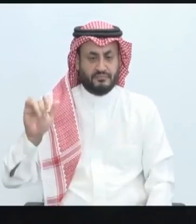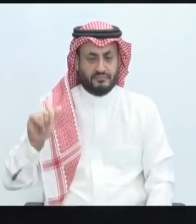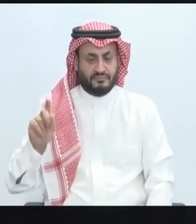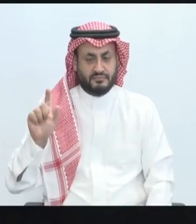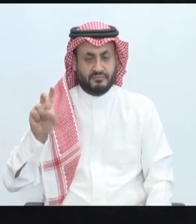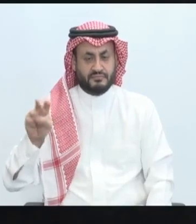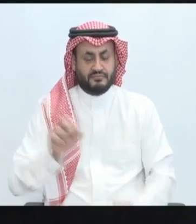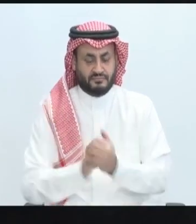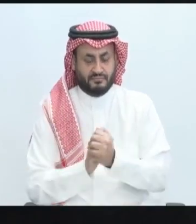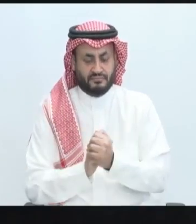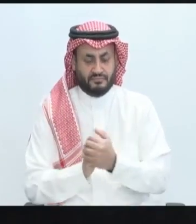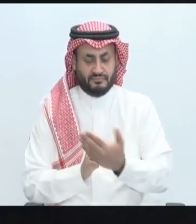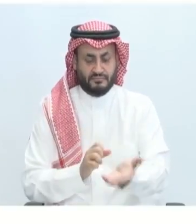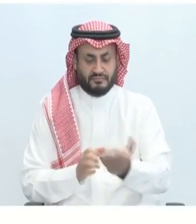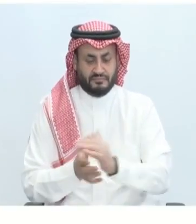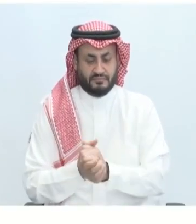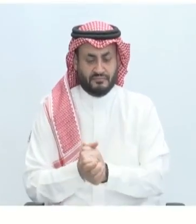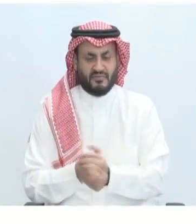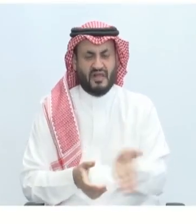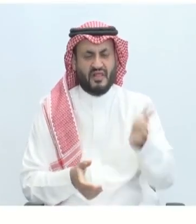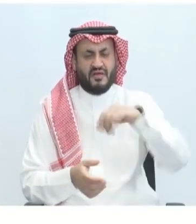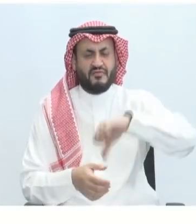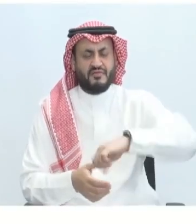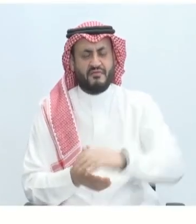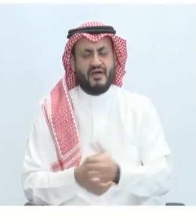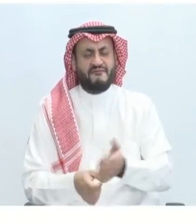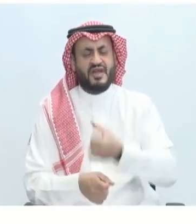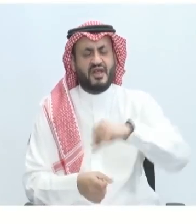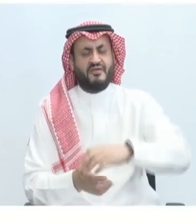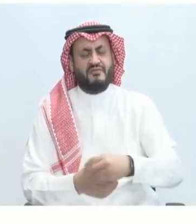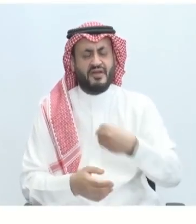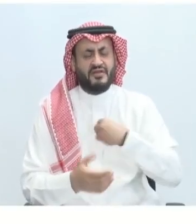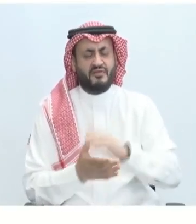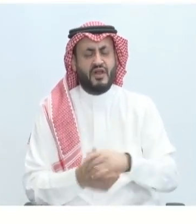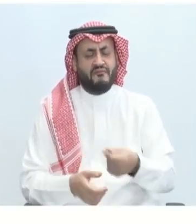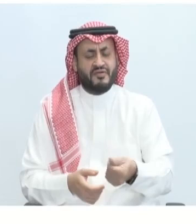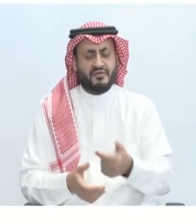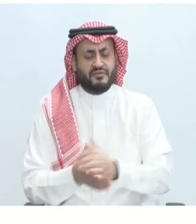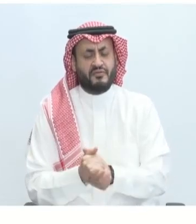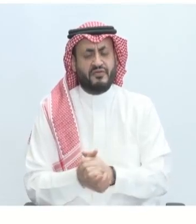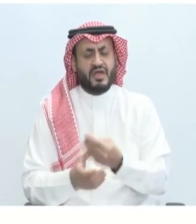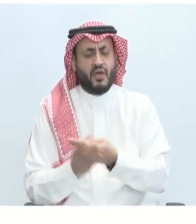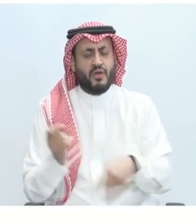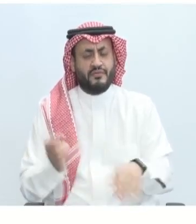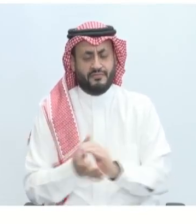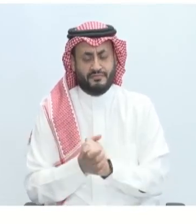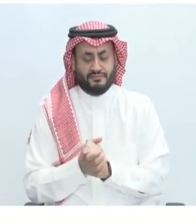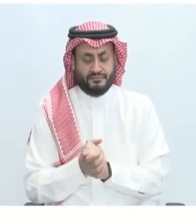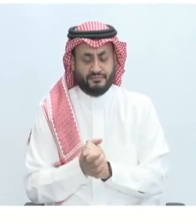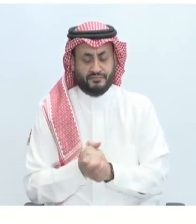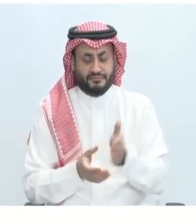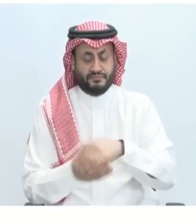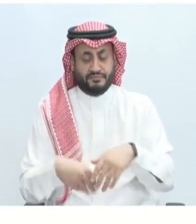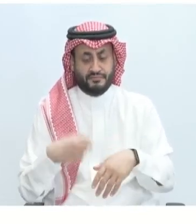مصيبه احسنتم مصيبه الضرر يكون اما في النفس او يكون في المال او يكون في الولد